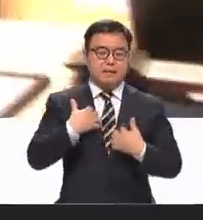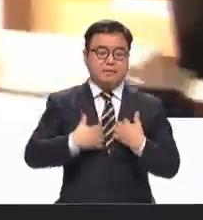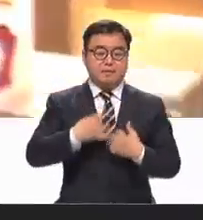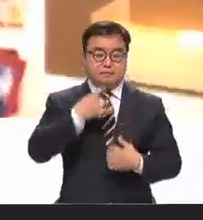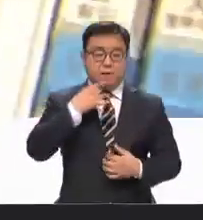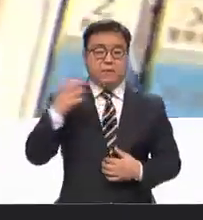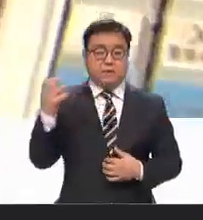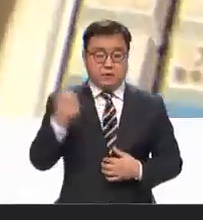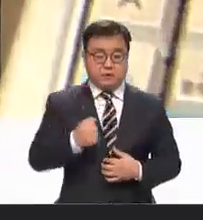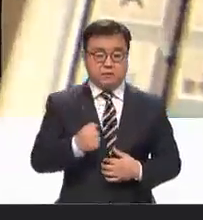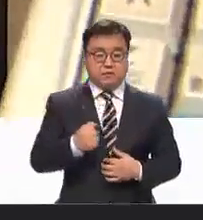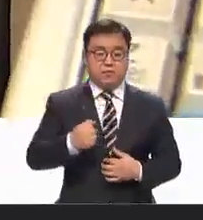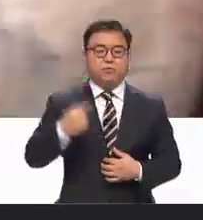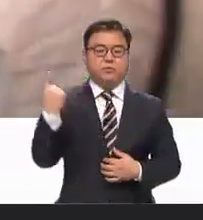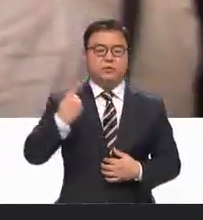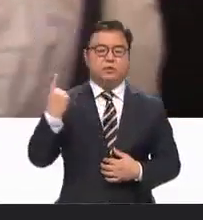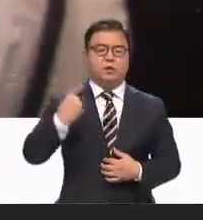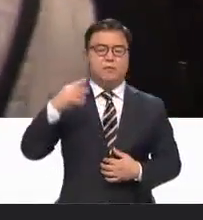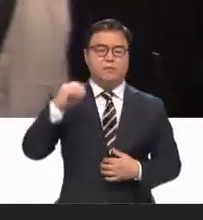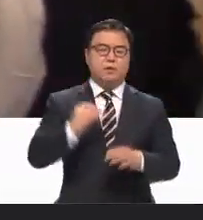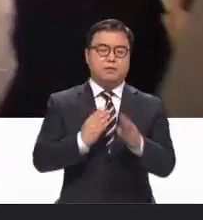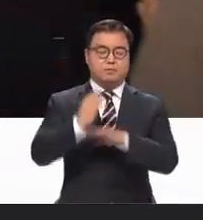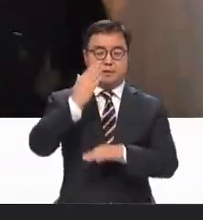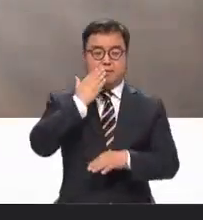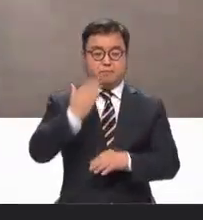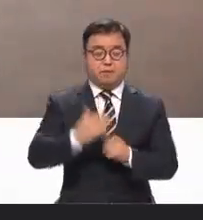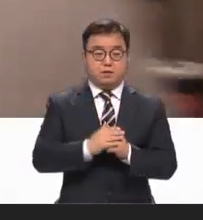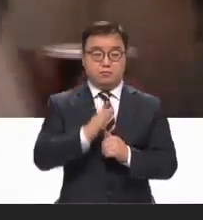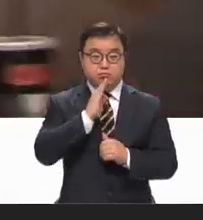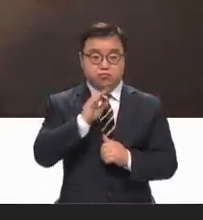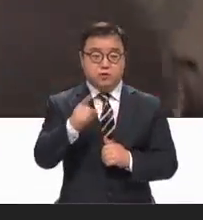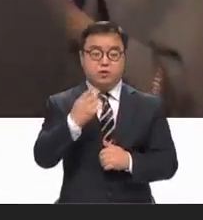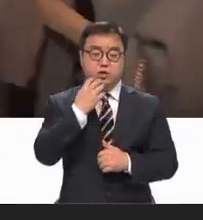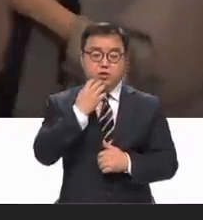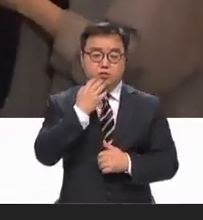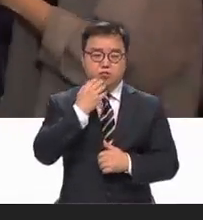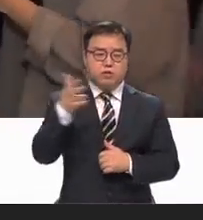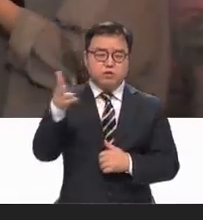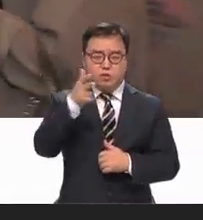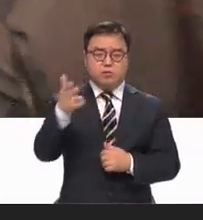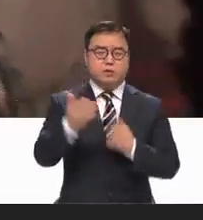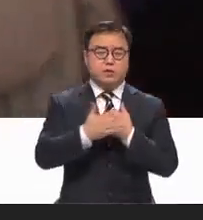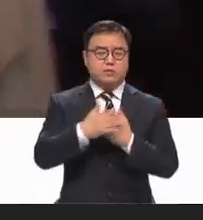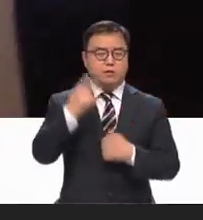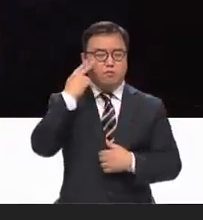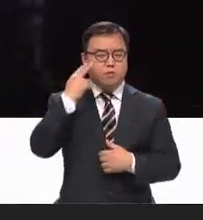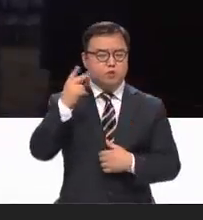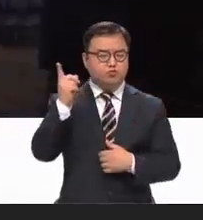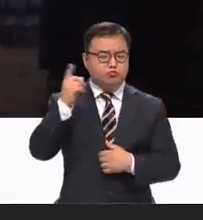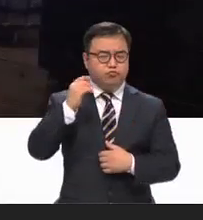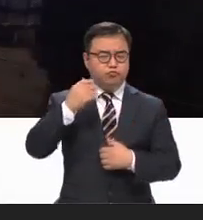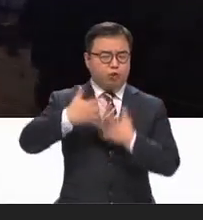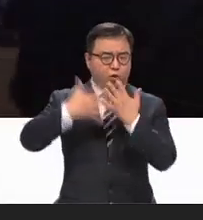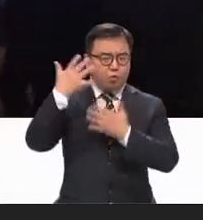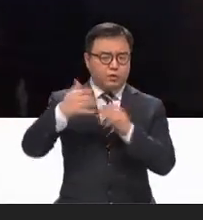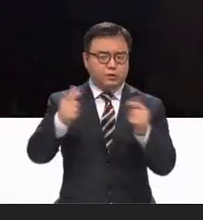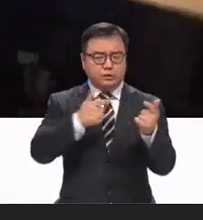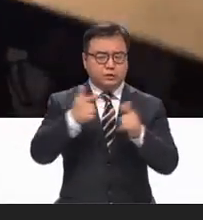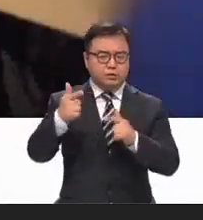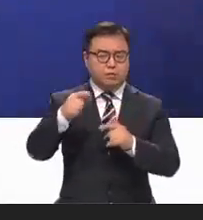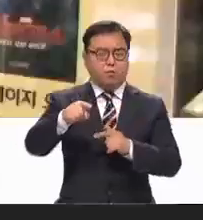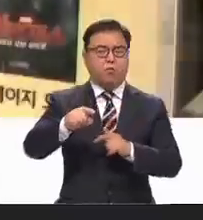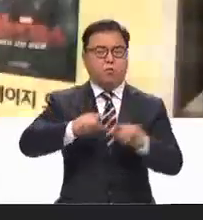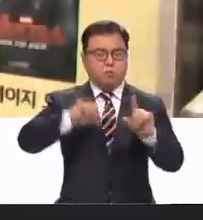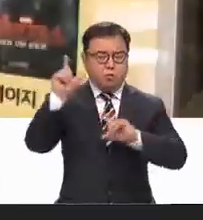물론 이 어벤져스 같은 경우에 서울에서 촬영했기 때문에 야 헐리우드 히어로들이 서울에서 싸움판을 벌이다니